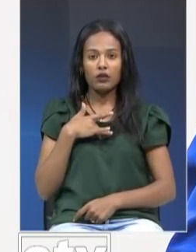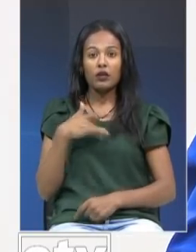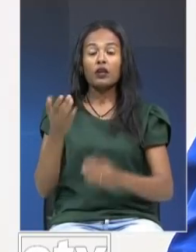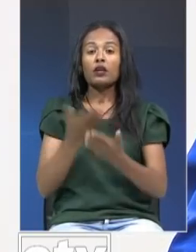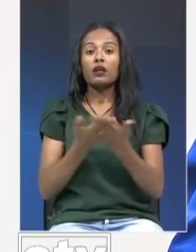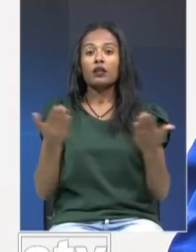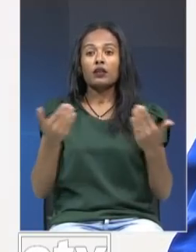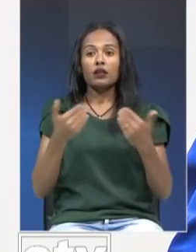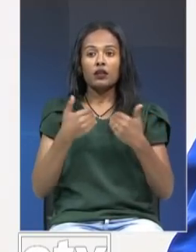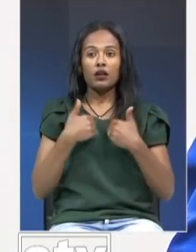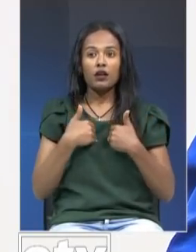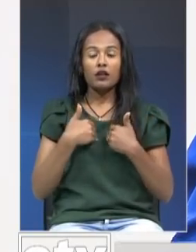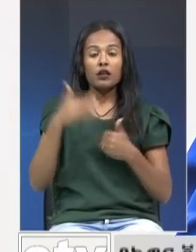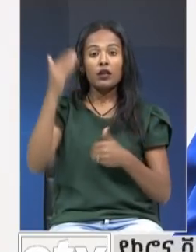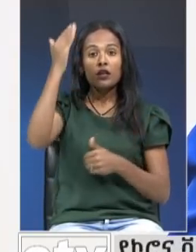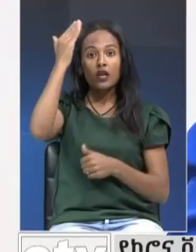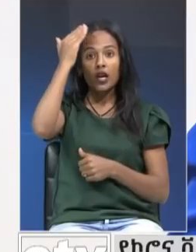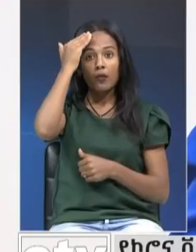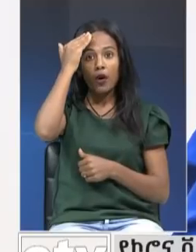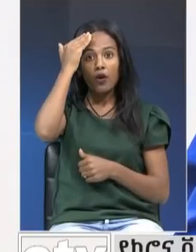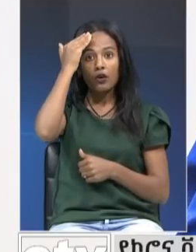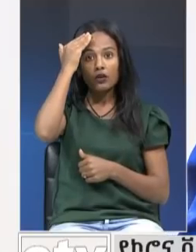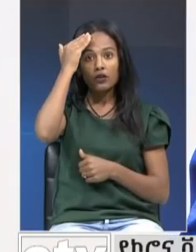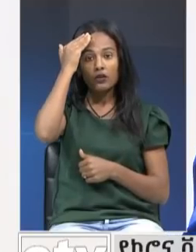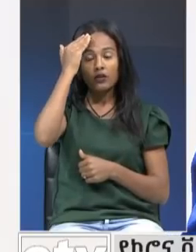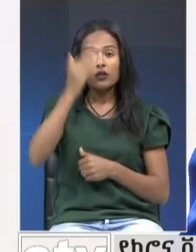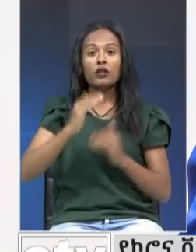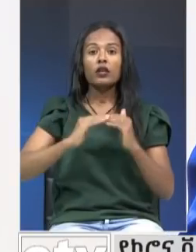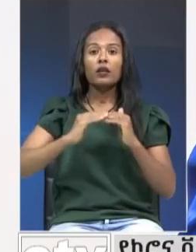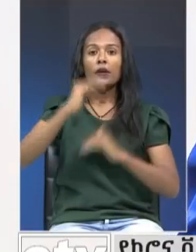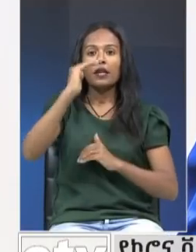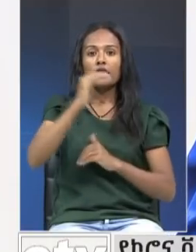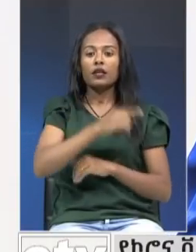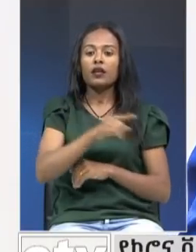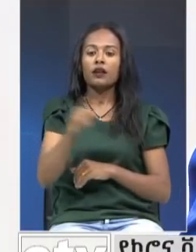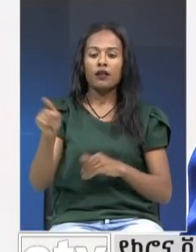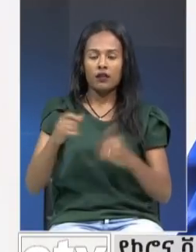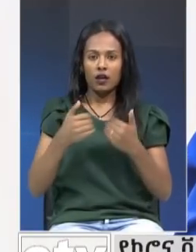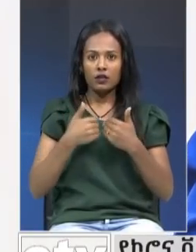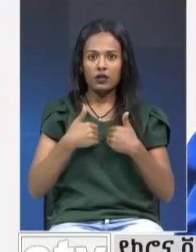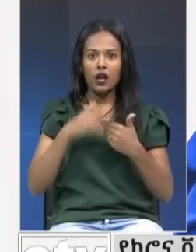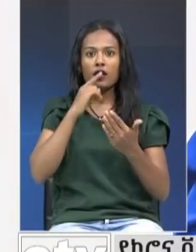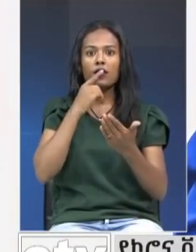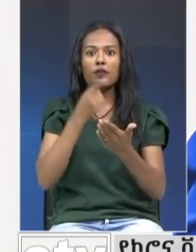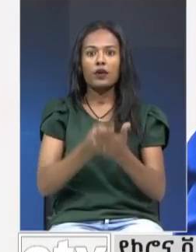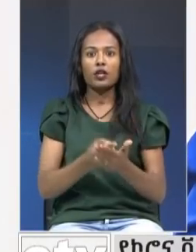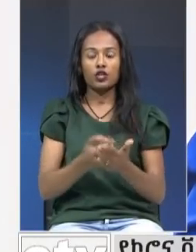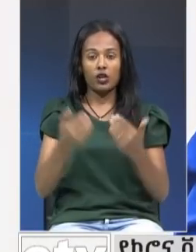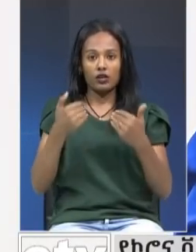እንዳለ የማወቅ ቅርበቱ የበለጠ እናንተም ጋር ስላለ መረጃም ስላለ